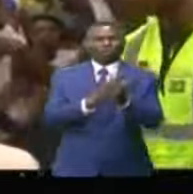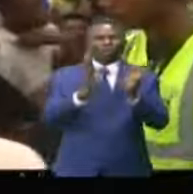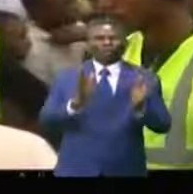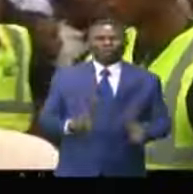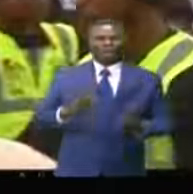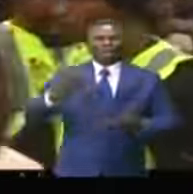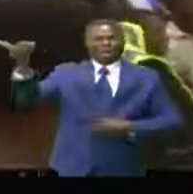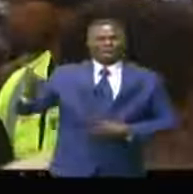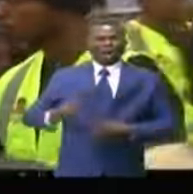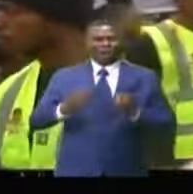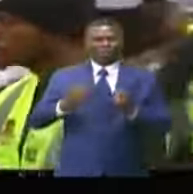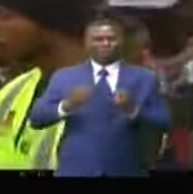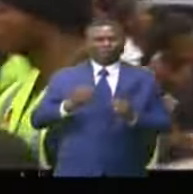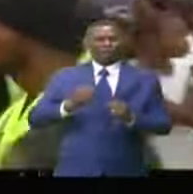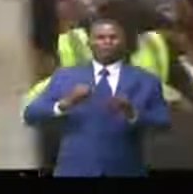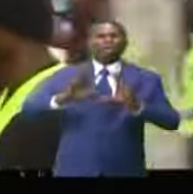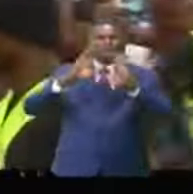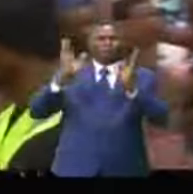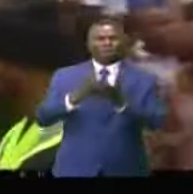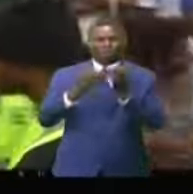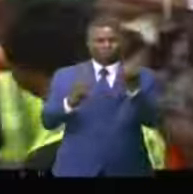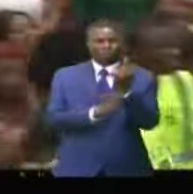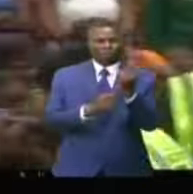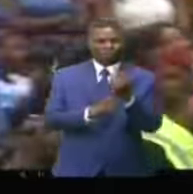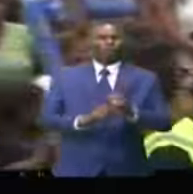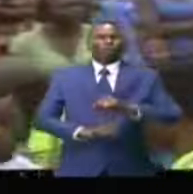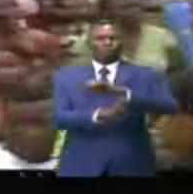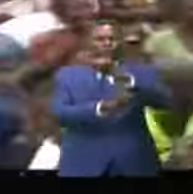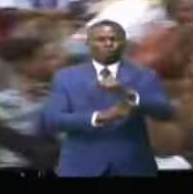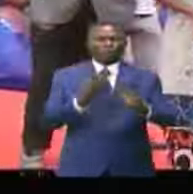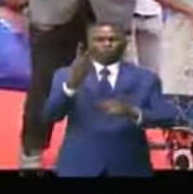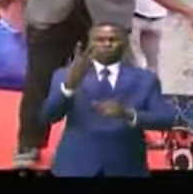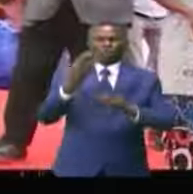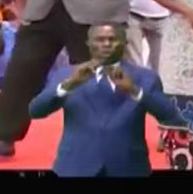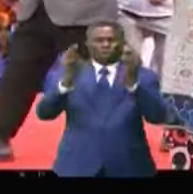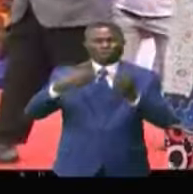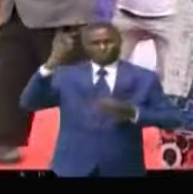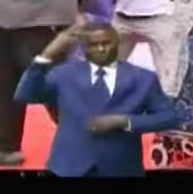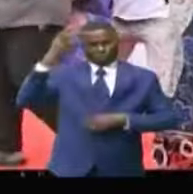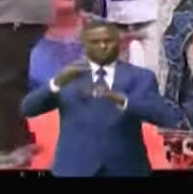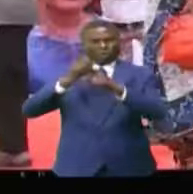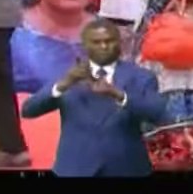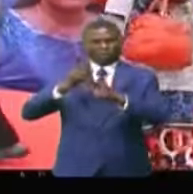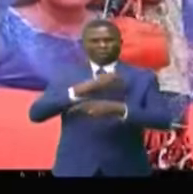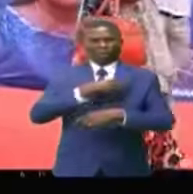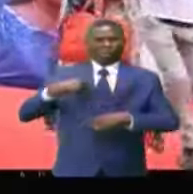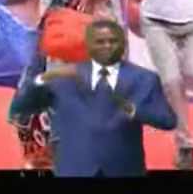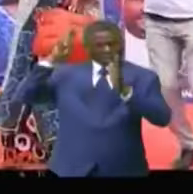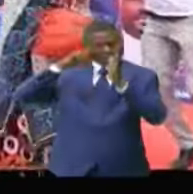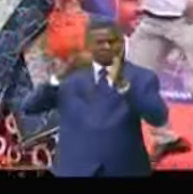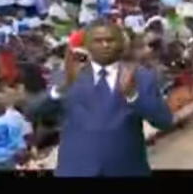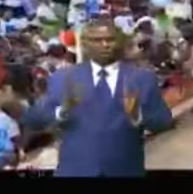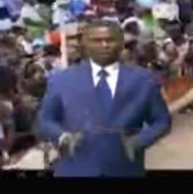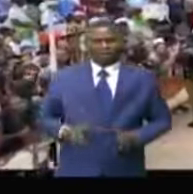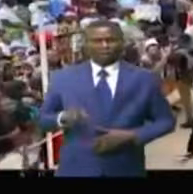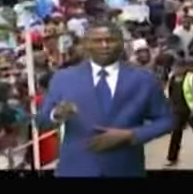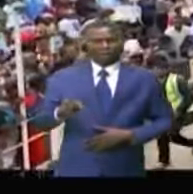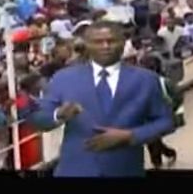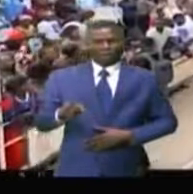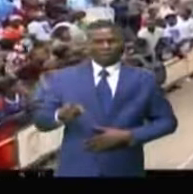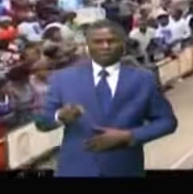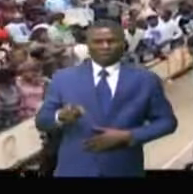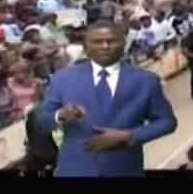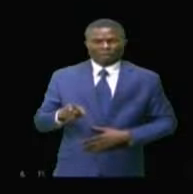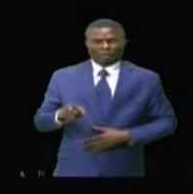chaleureux. La troupe Zembila a souligné qu'elle va accompagner les 3 plateformes initiées par la gouverneure Fifi Masuka Saini.